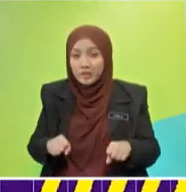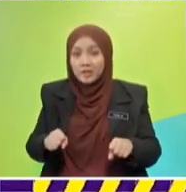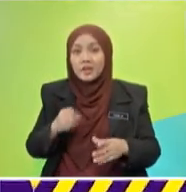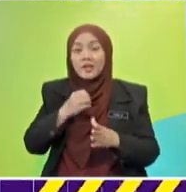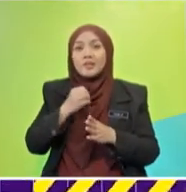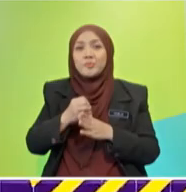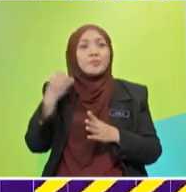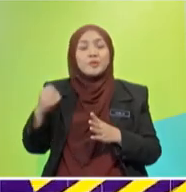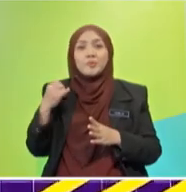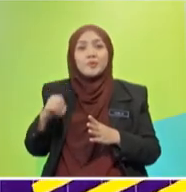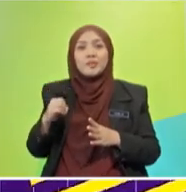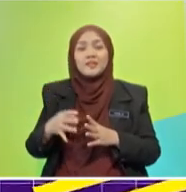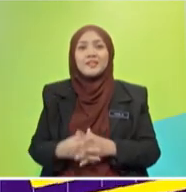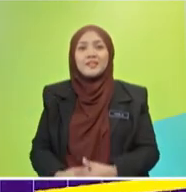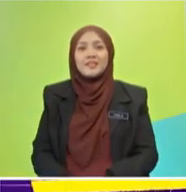boleh